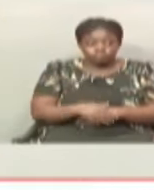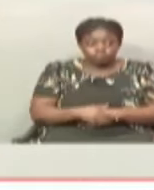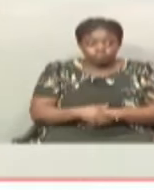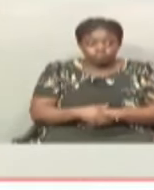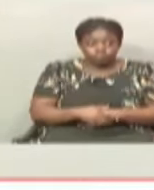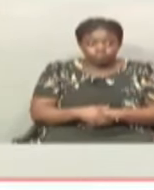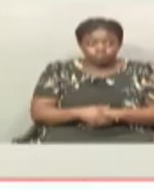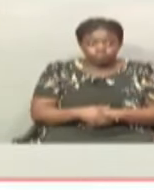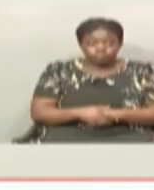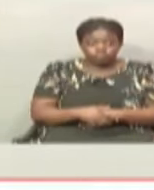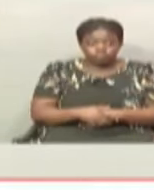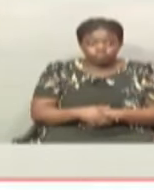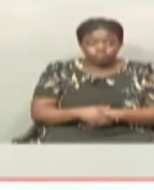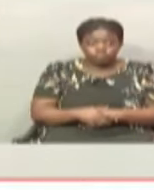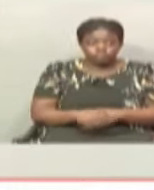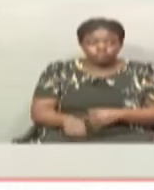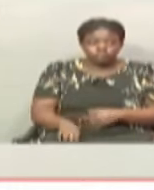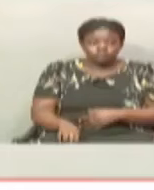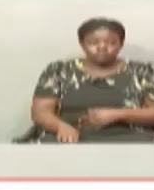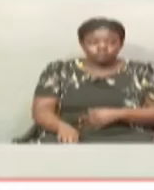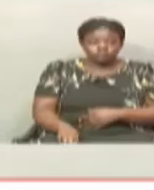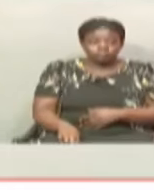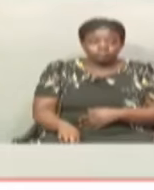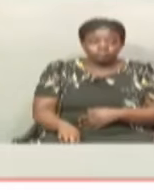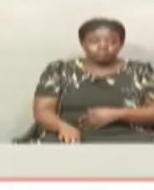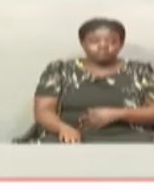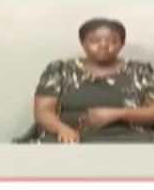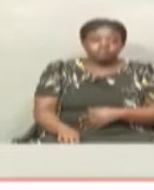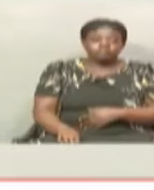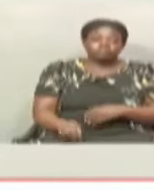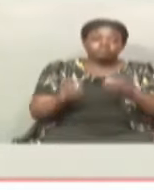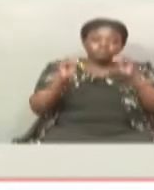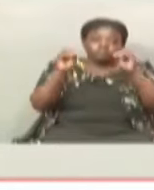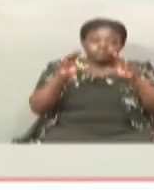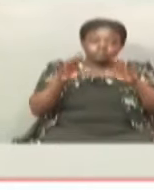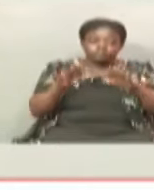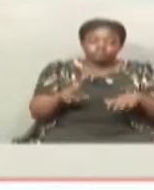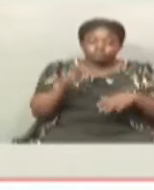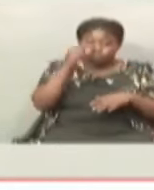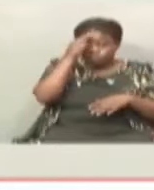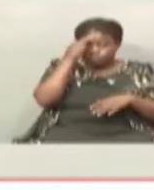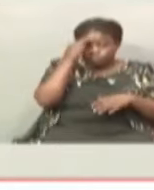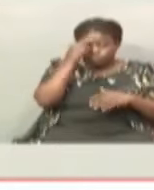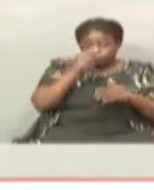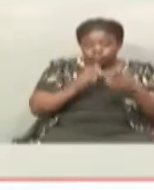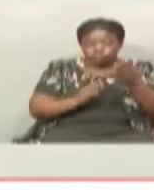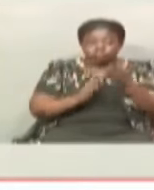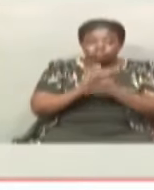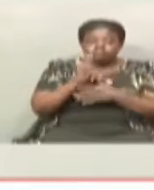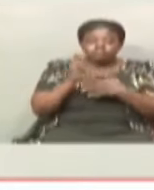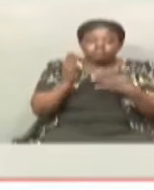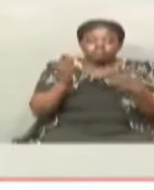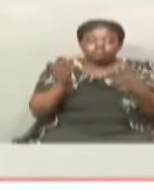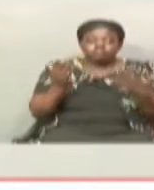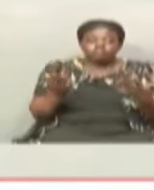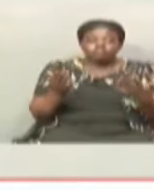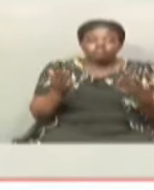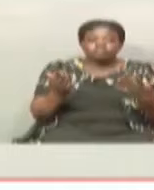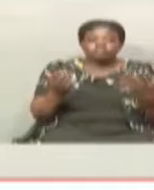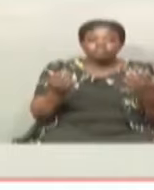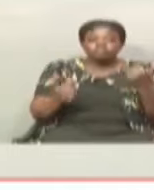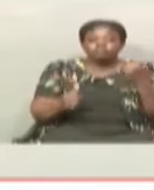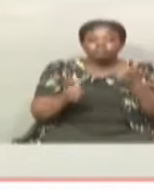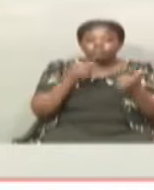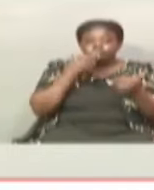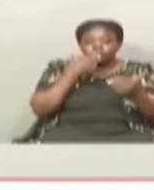yabaza de abasomisa nabayizi tofu ya mungu mujiro etusita kula